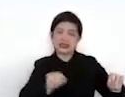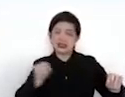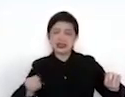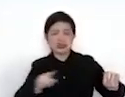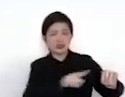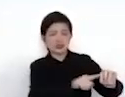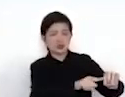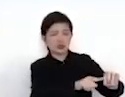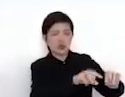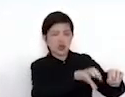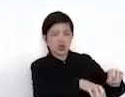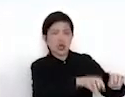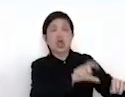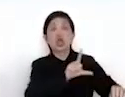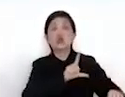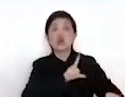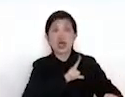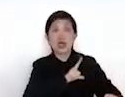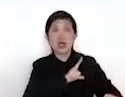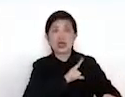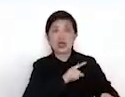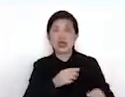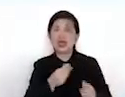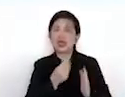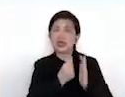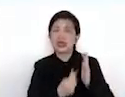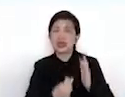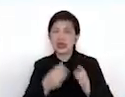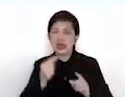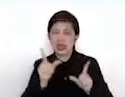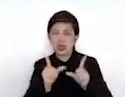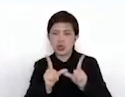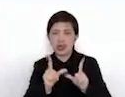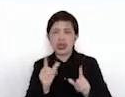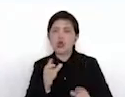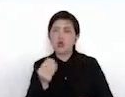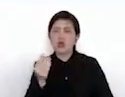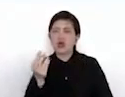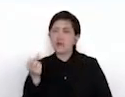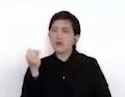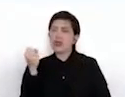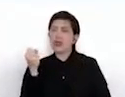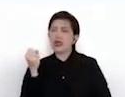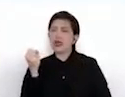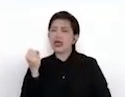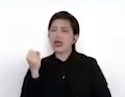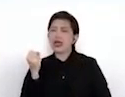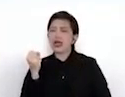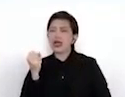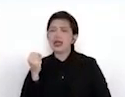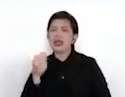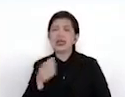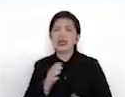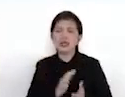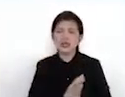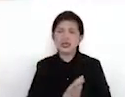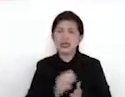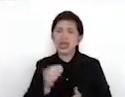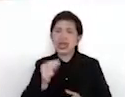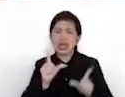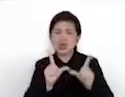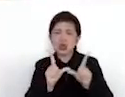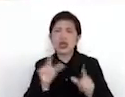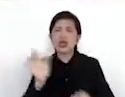Kelurahan jadi dana RW itu tidak dipegang cash-nya oleh pak RW dipegangnya oleh Kelurahan mereka